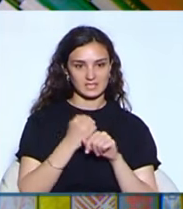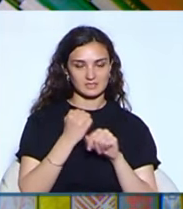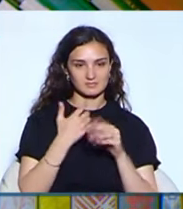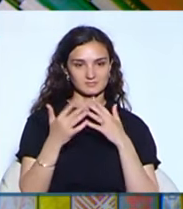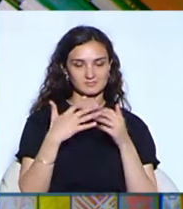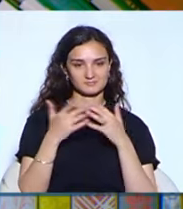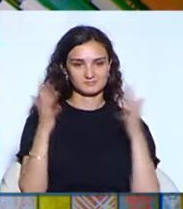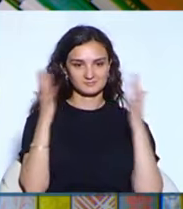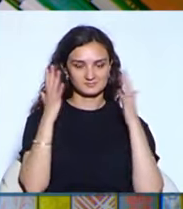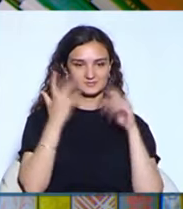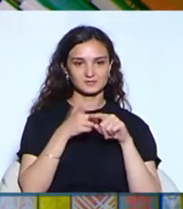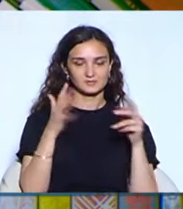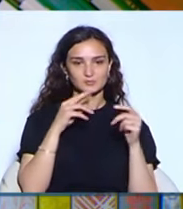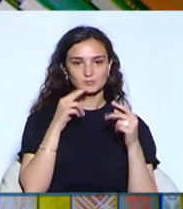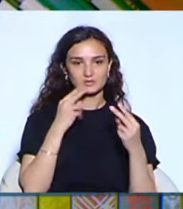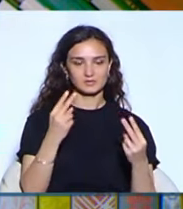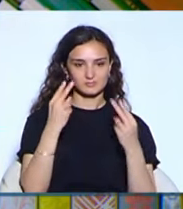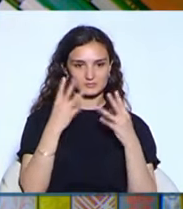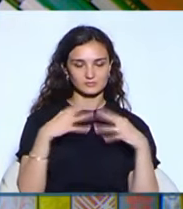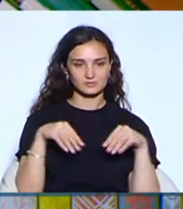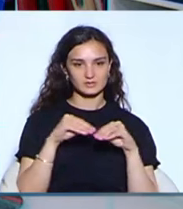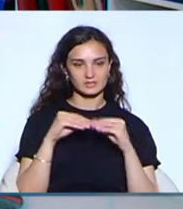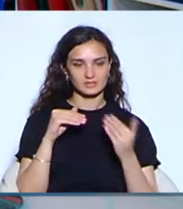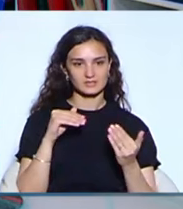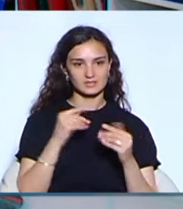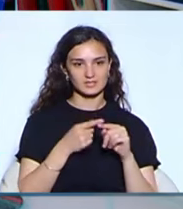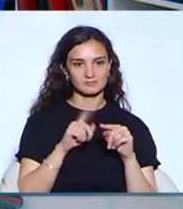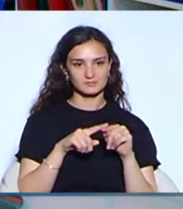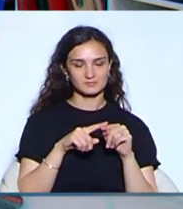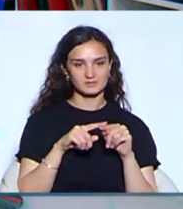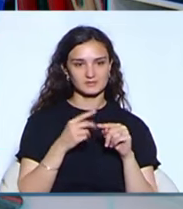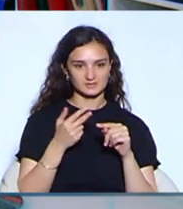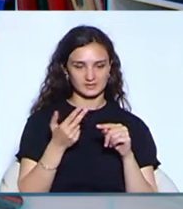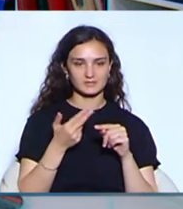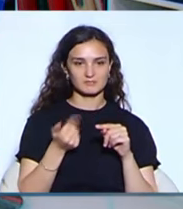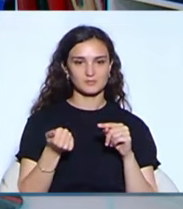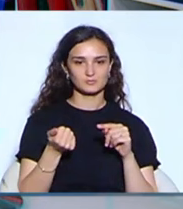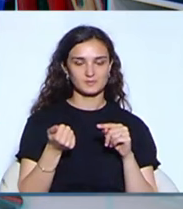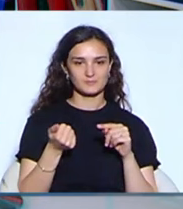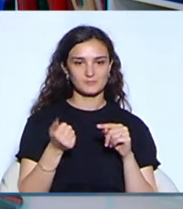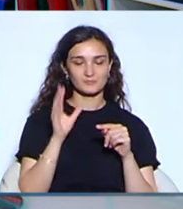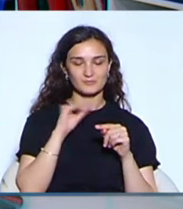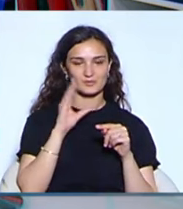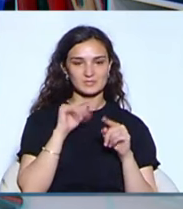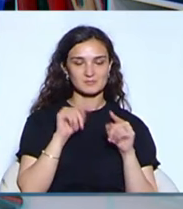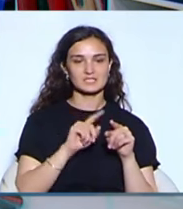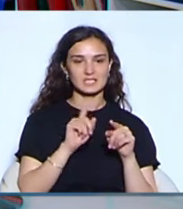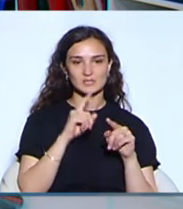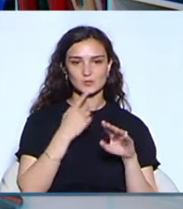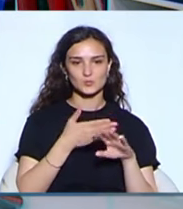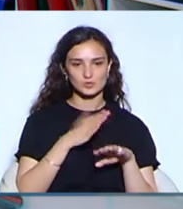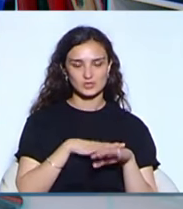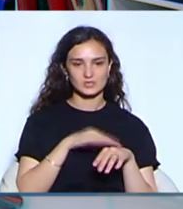ჩადის ძალიან დიდი ყურადღება არის ოჯახის წევრების მხრიდან. ამიტომ რატომაც არა რომ როდესაც მას რაღაც